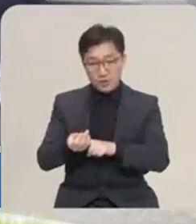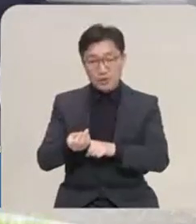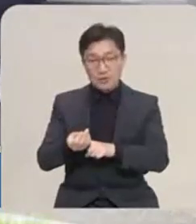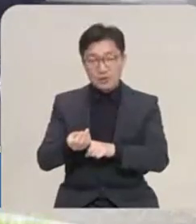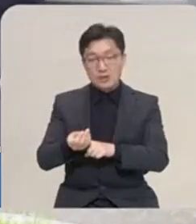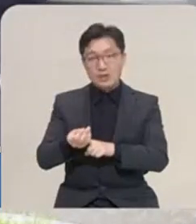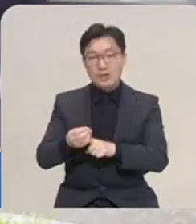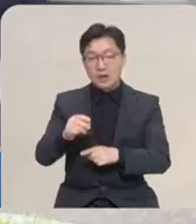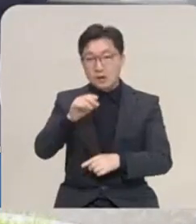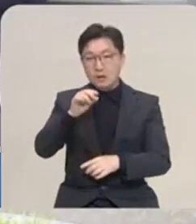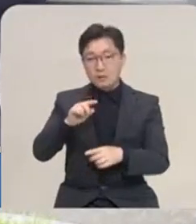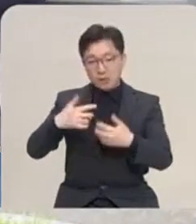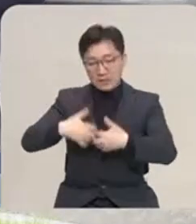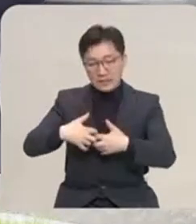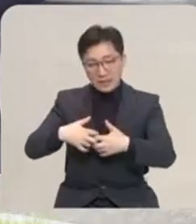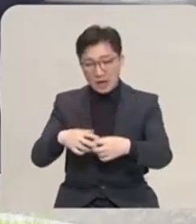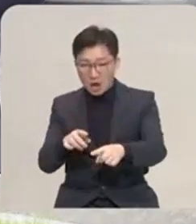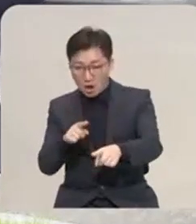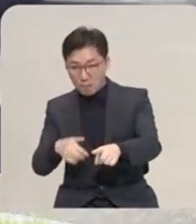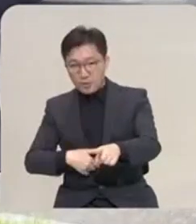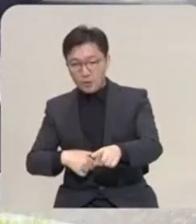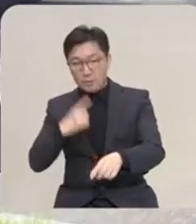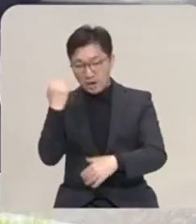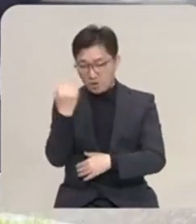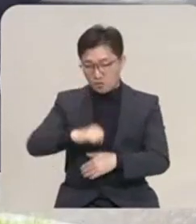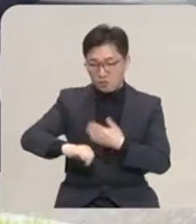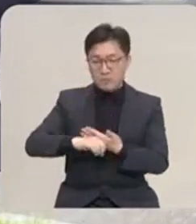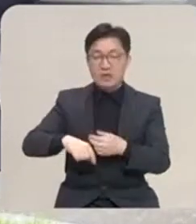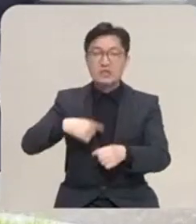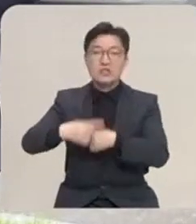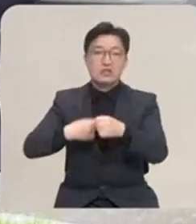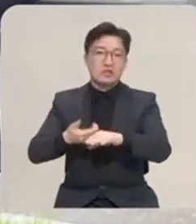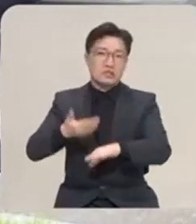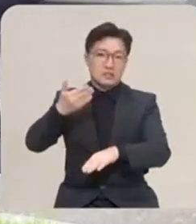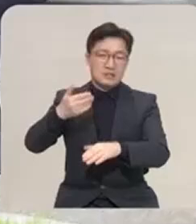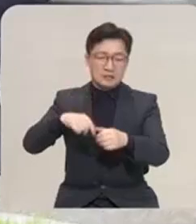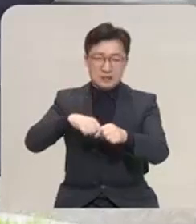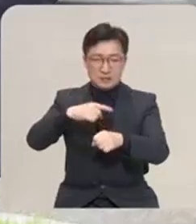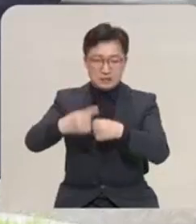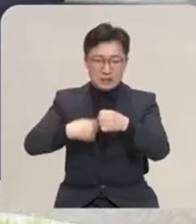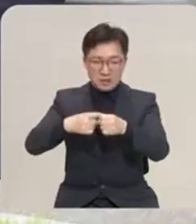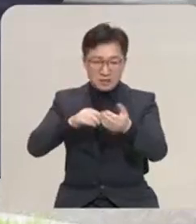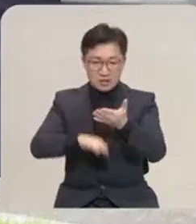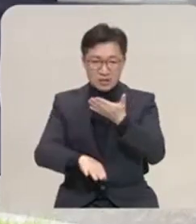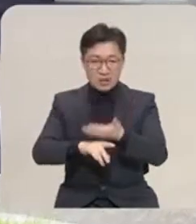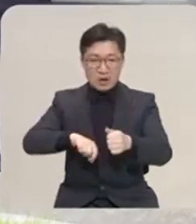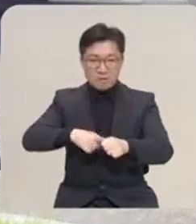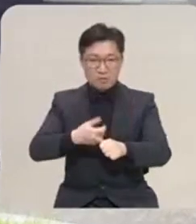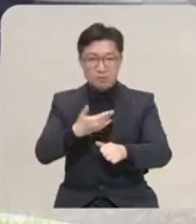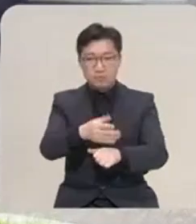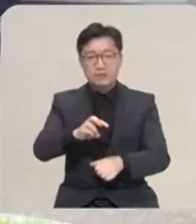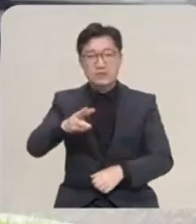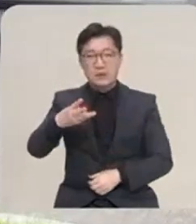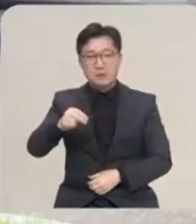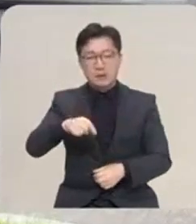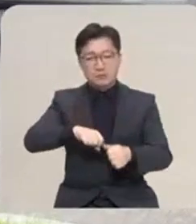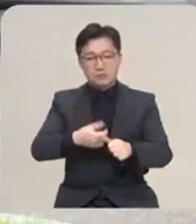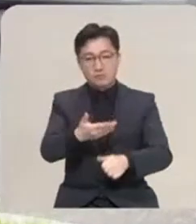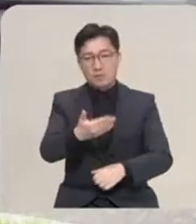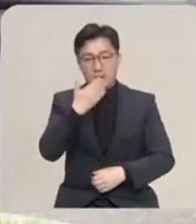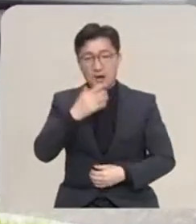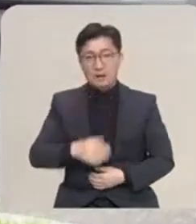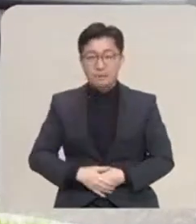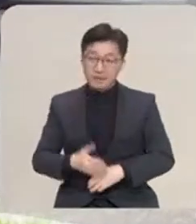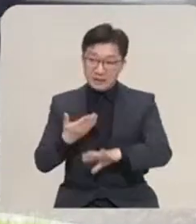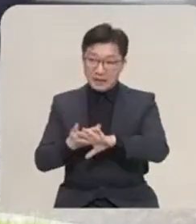장치가 달린 차만 몰 수 있습니다이를 어기면 1년 이하 징역 또는 300만 원 이하 벌금에 처해지는 호흡 측정을